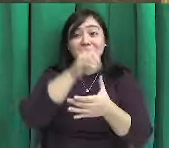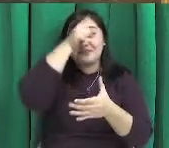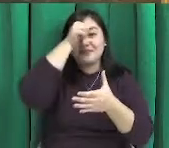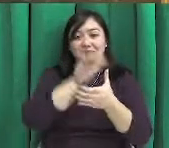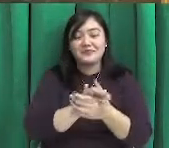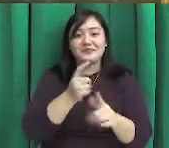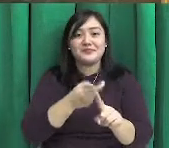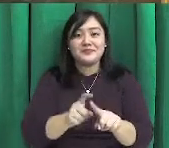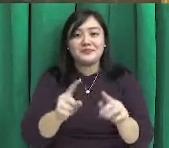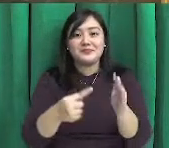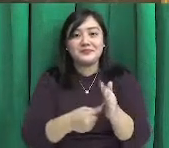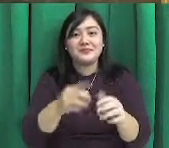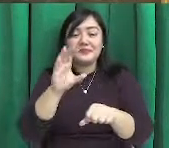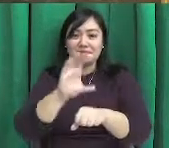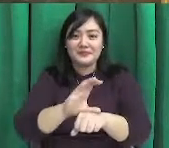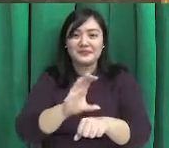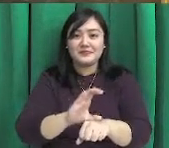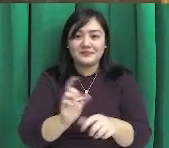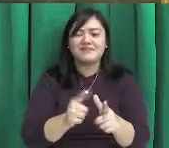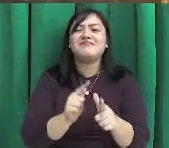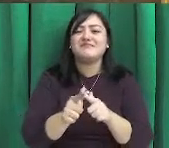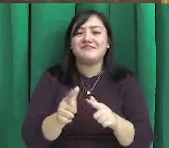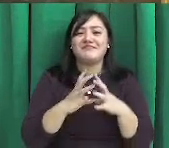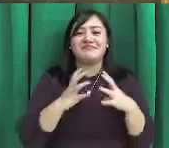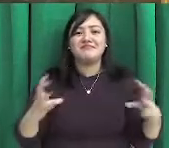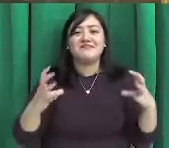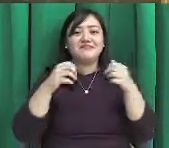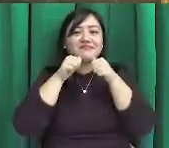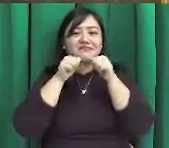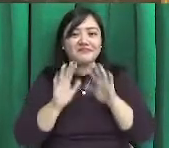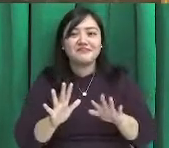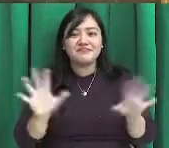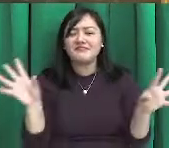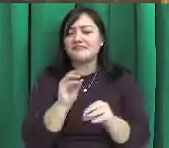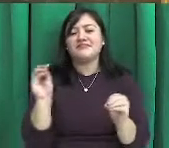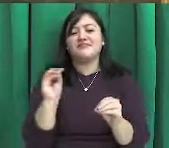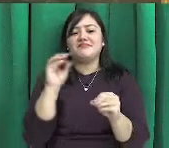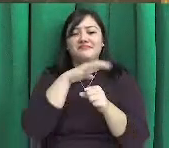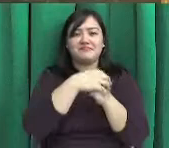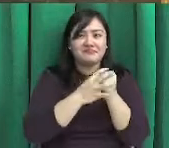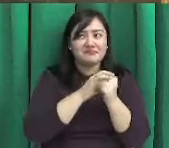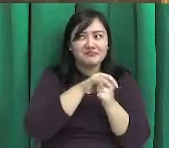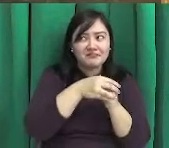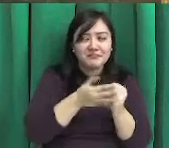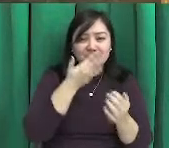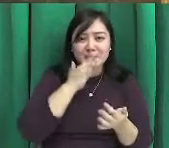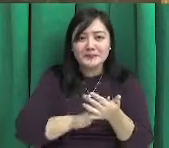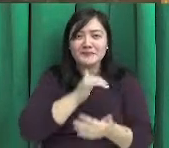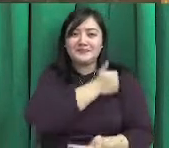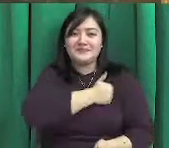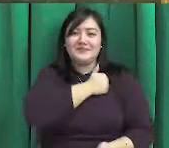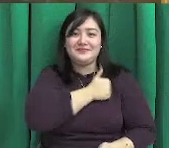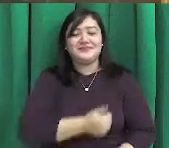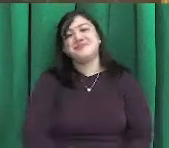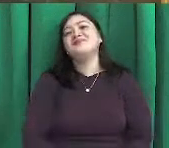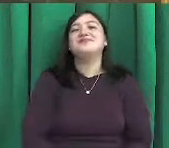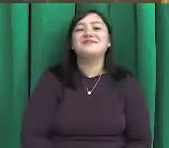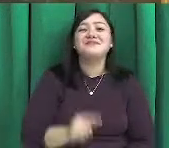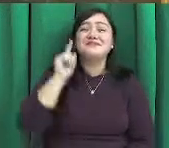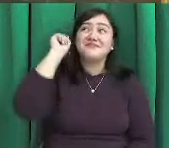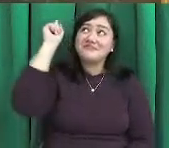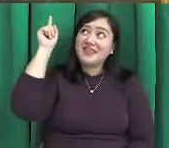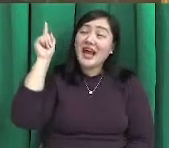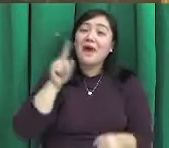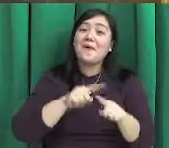po. Kung kakilala mo na siya, alam mo na wala na po siyang itatago. Pero since kami nga po ay magkaiba, nagkita lang po kami sa